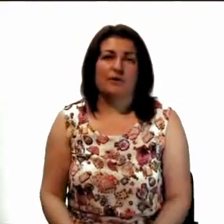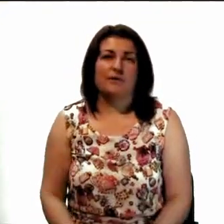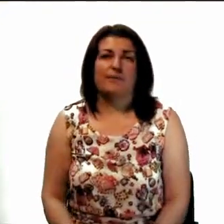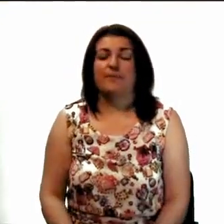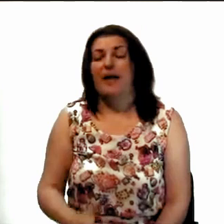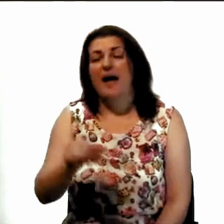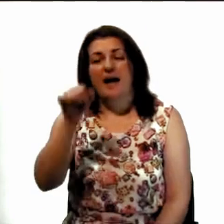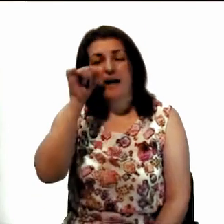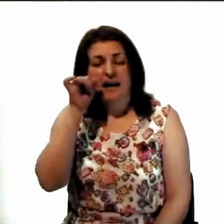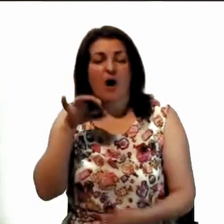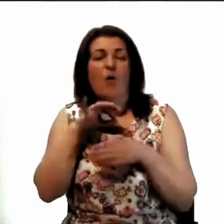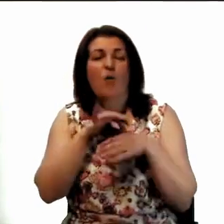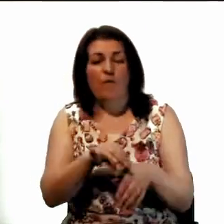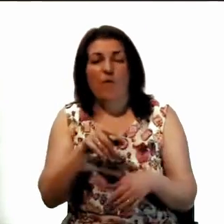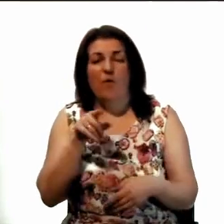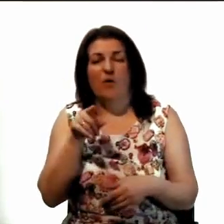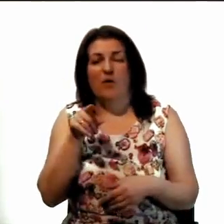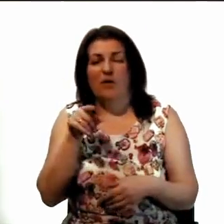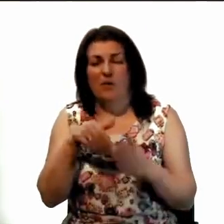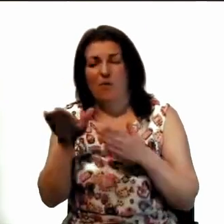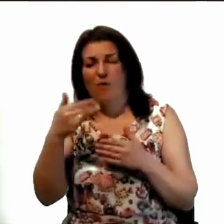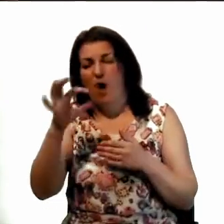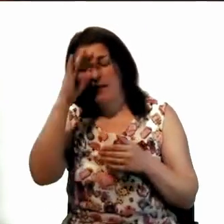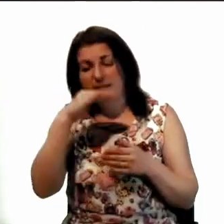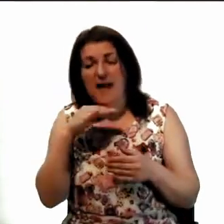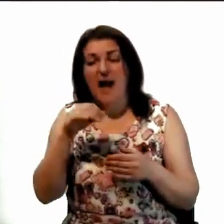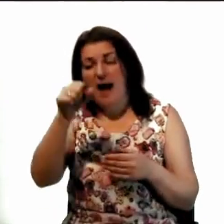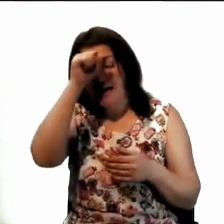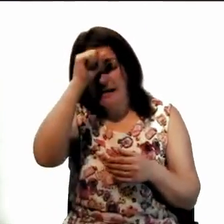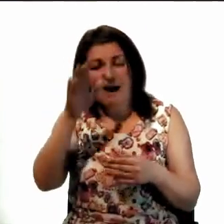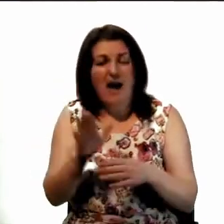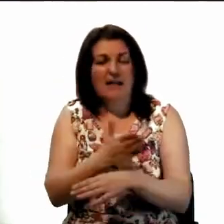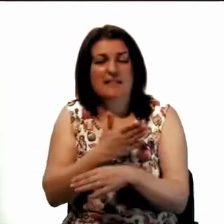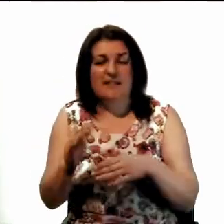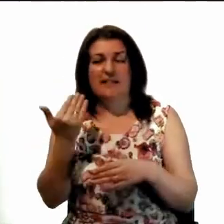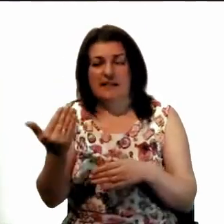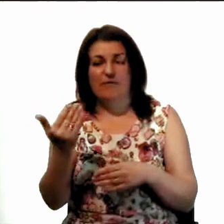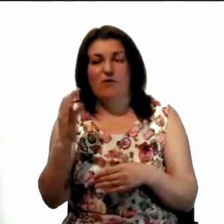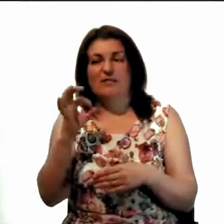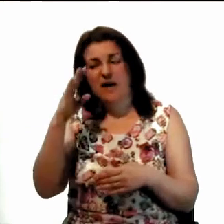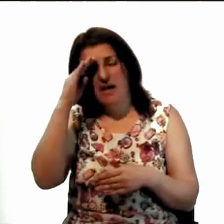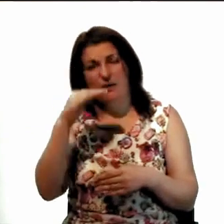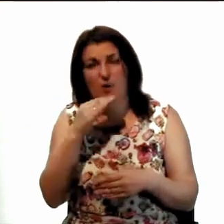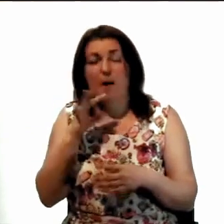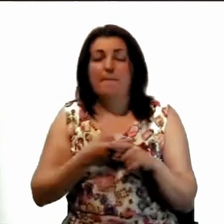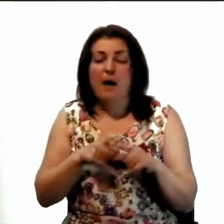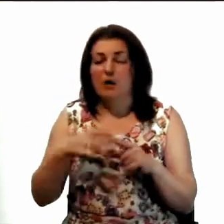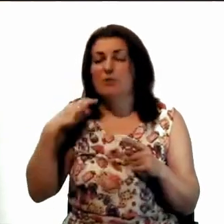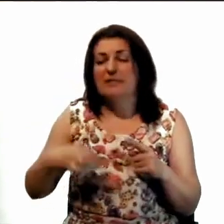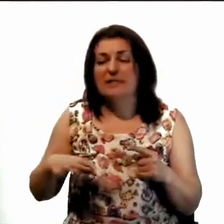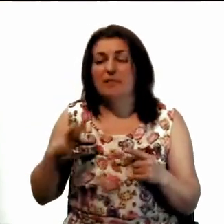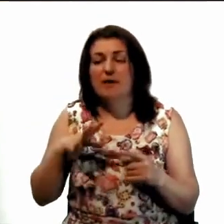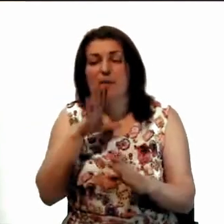получилось. Грех увел его от отца. Грех разделил его с отцом. Поэтому сын был